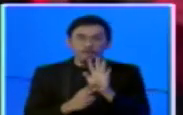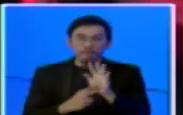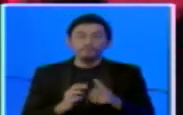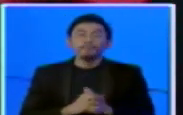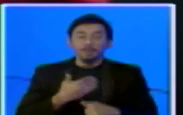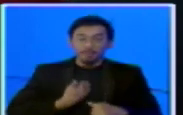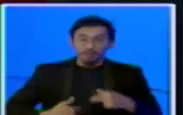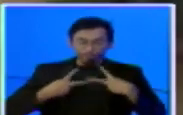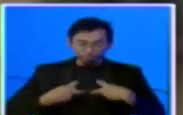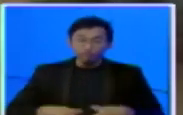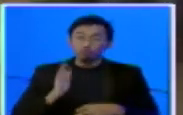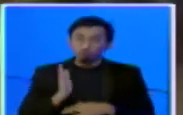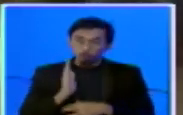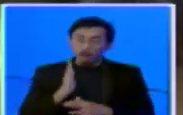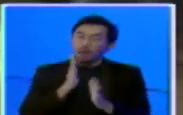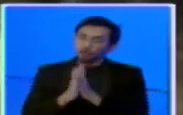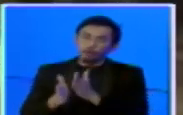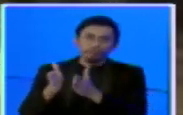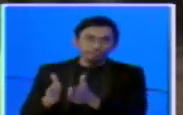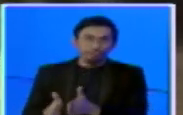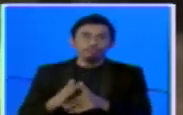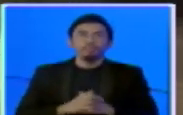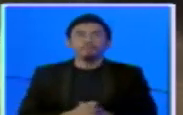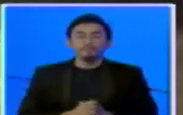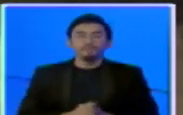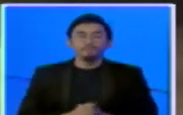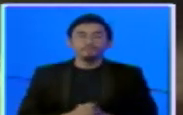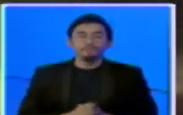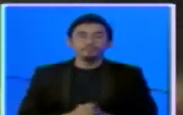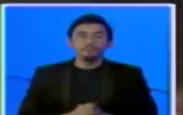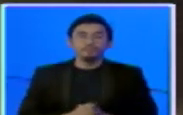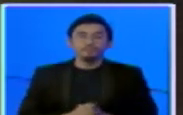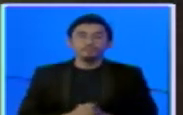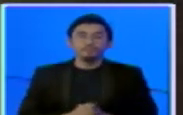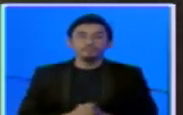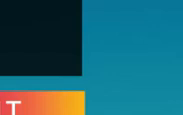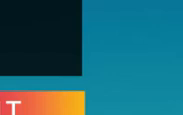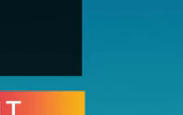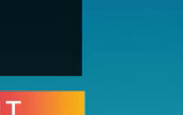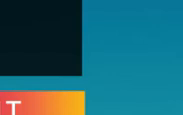Dari Serdang Bedagai, Wahyu Rustandi, iNews melaporkan.